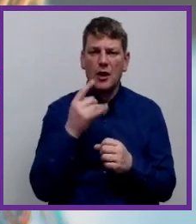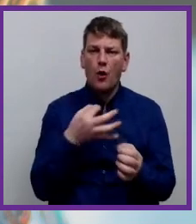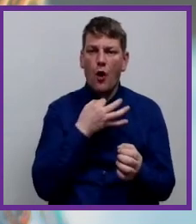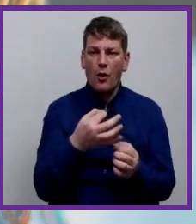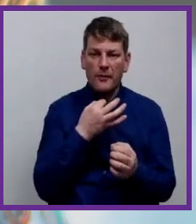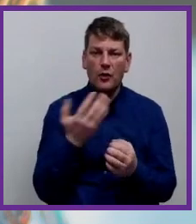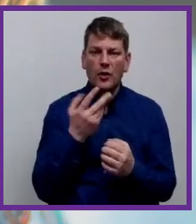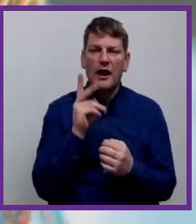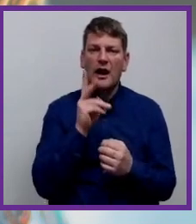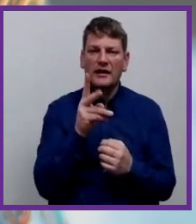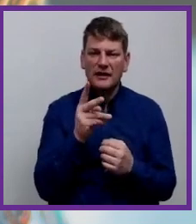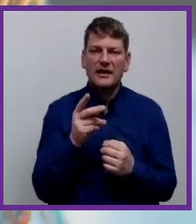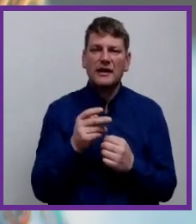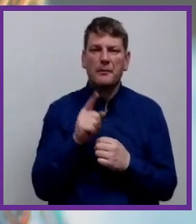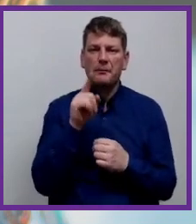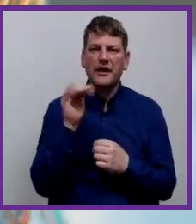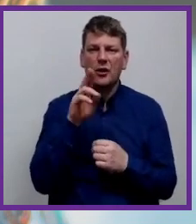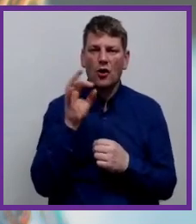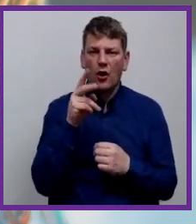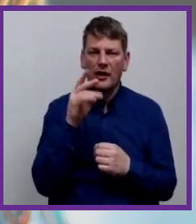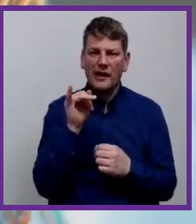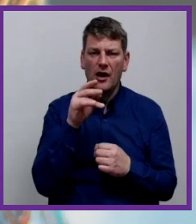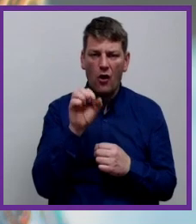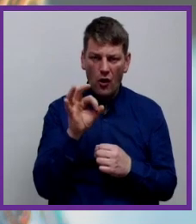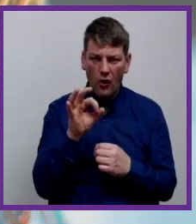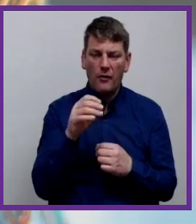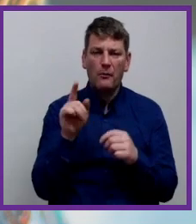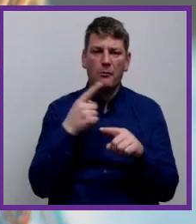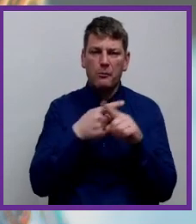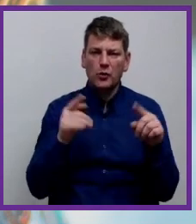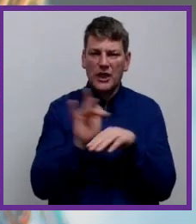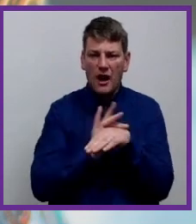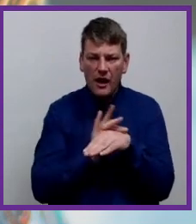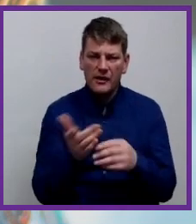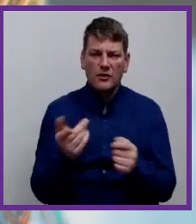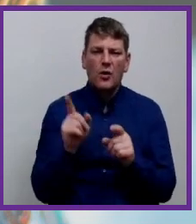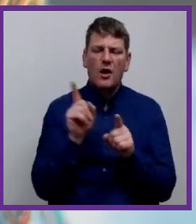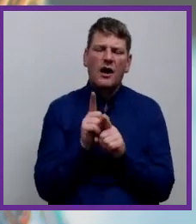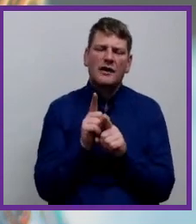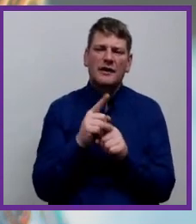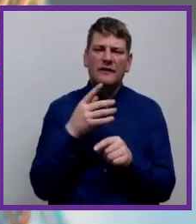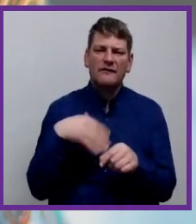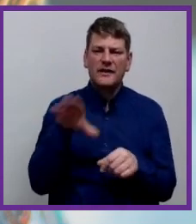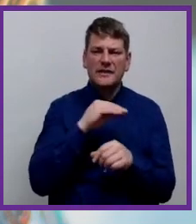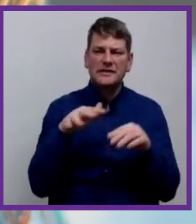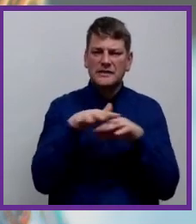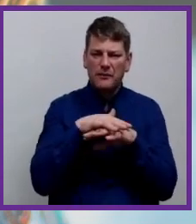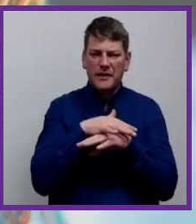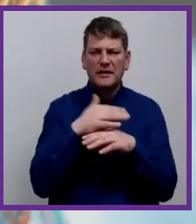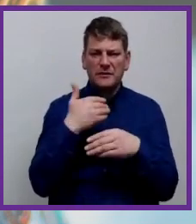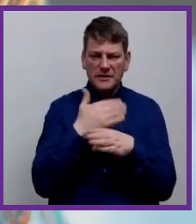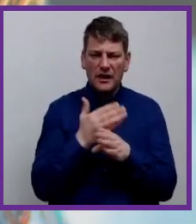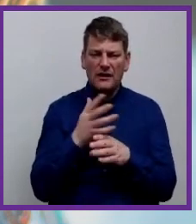bija uzlikuši šo te Pinokio puisīti puskailo, ja atmiņu neviļu. Un arī visa sabiedrība, daļa sabiedrība, ne visi,